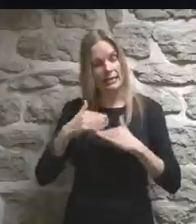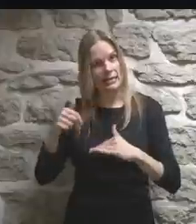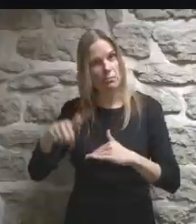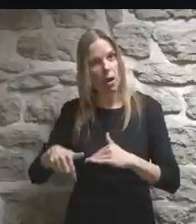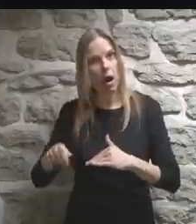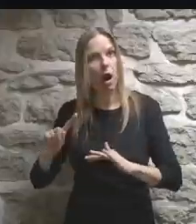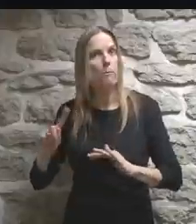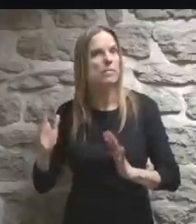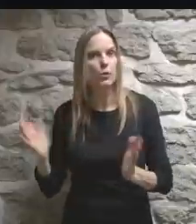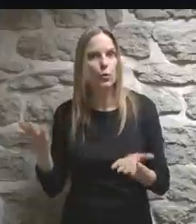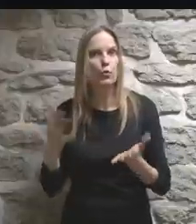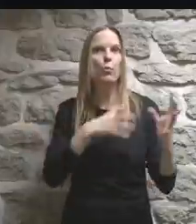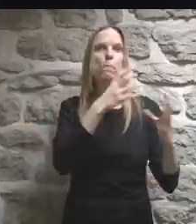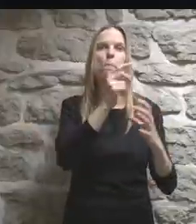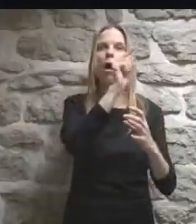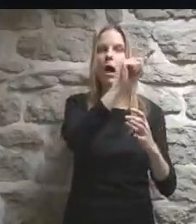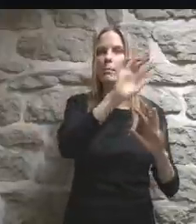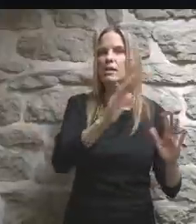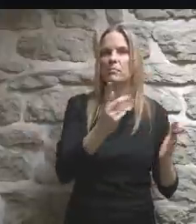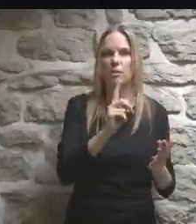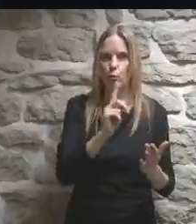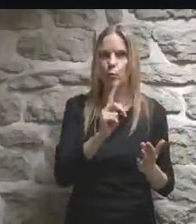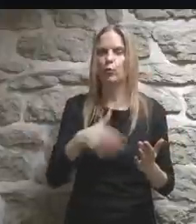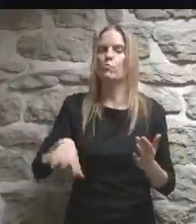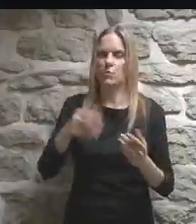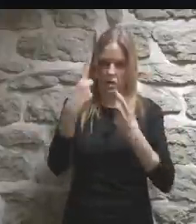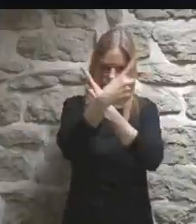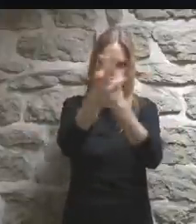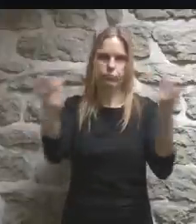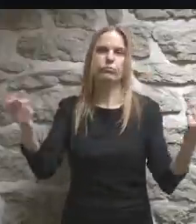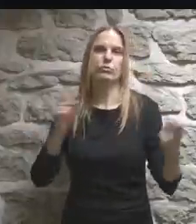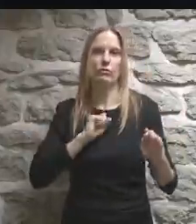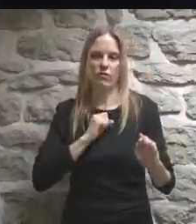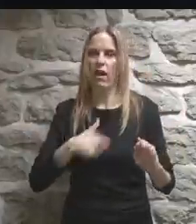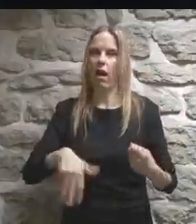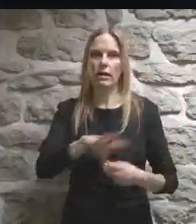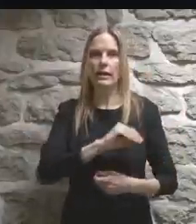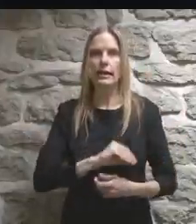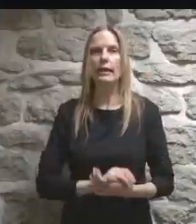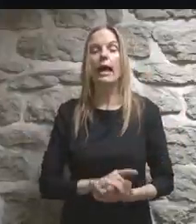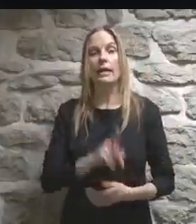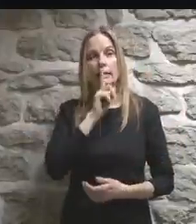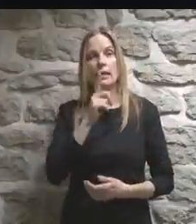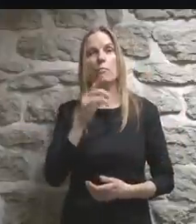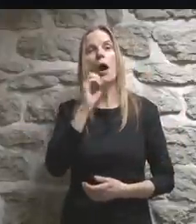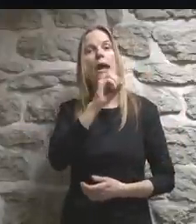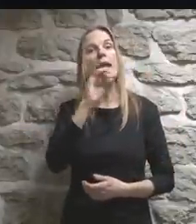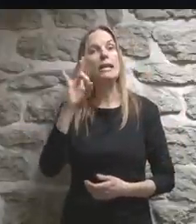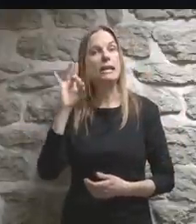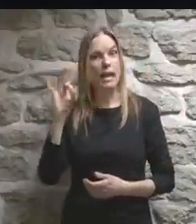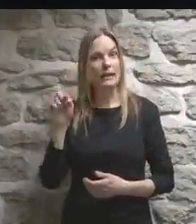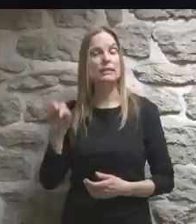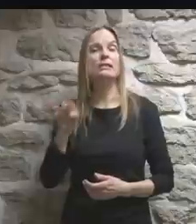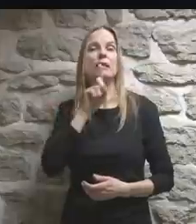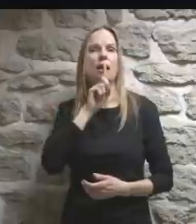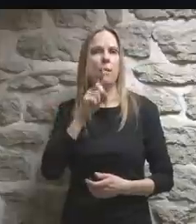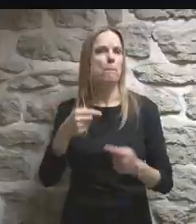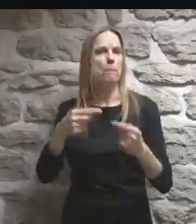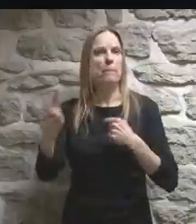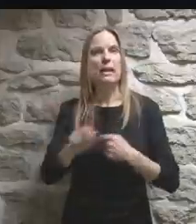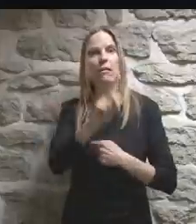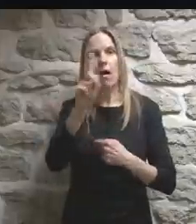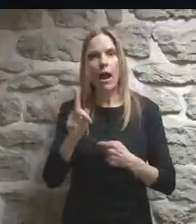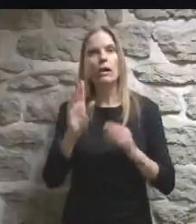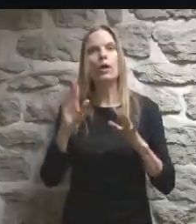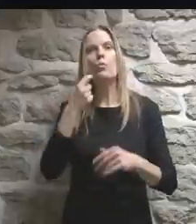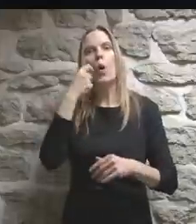toimub maailmas. Ja meil on tegelikult Rahvusringhäälingus ka juba pikemat aega olnud